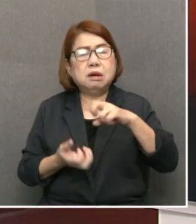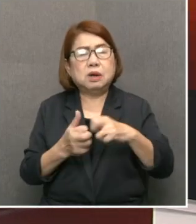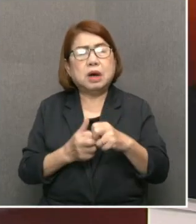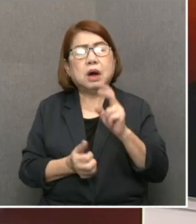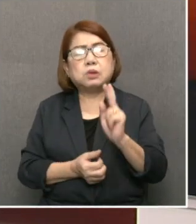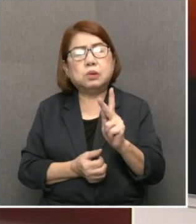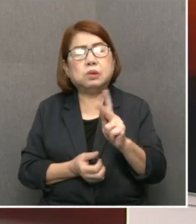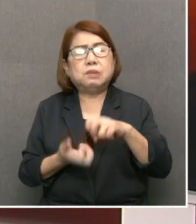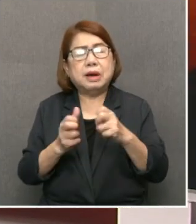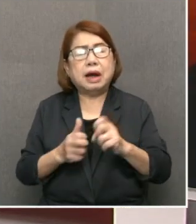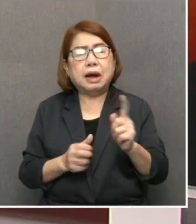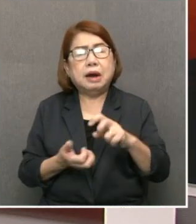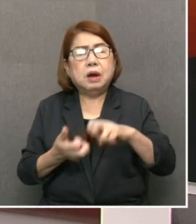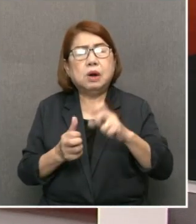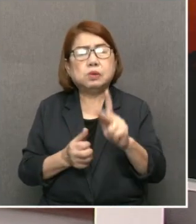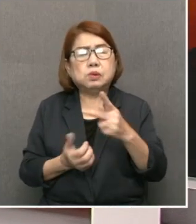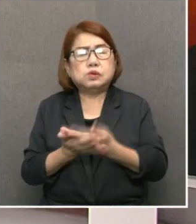อกระบบนะคะอยู่ที่